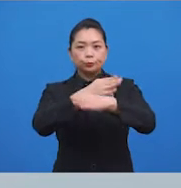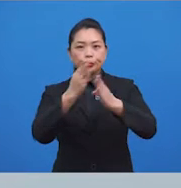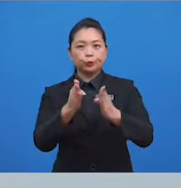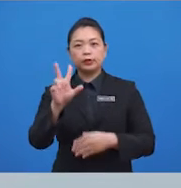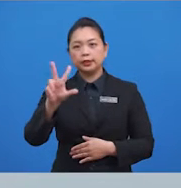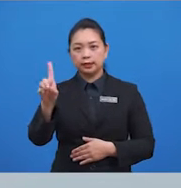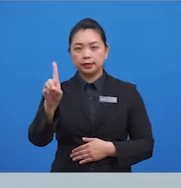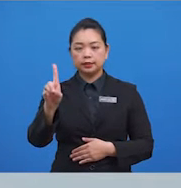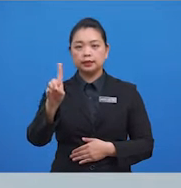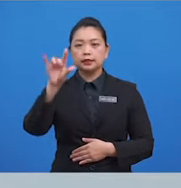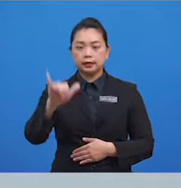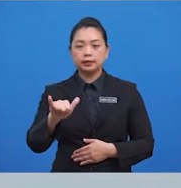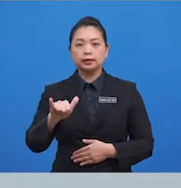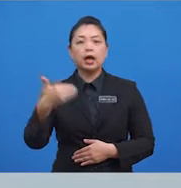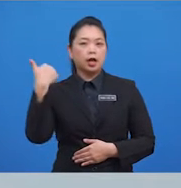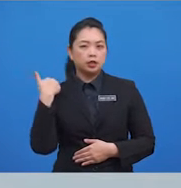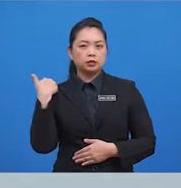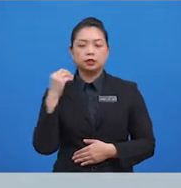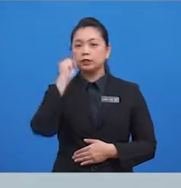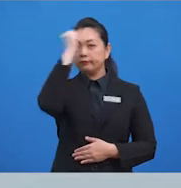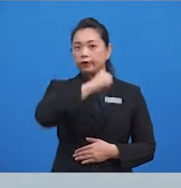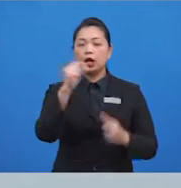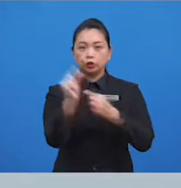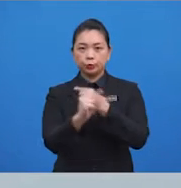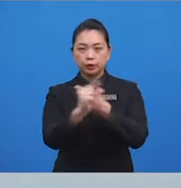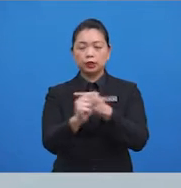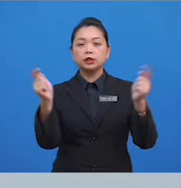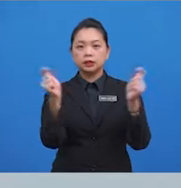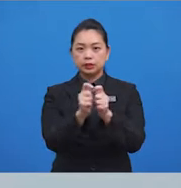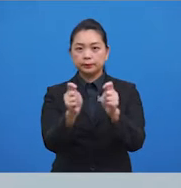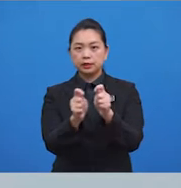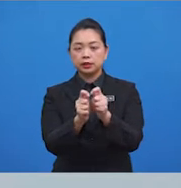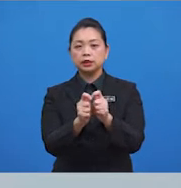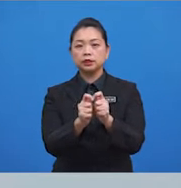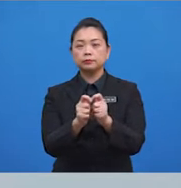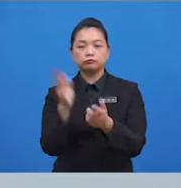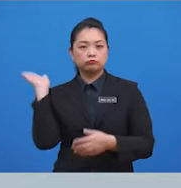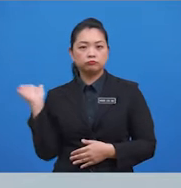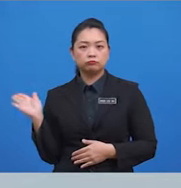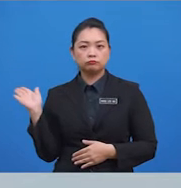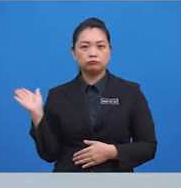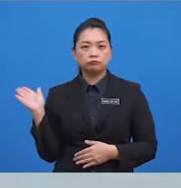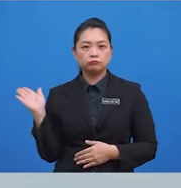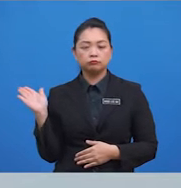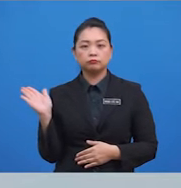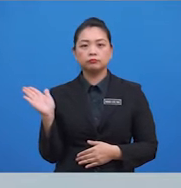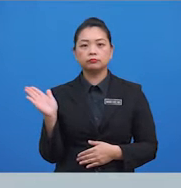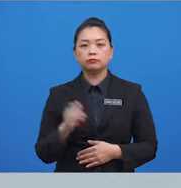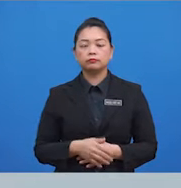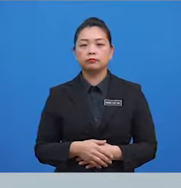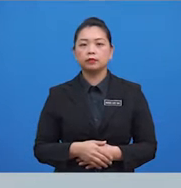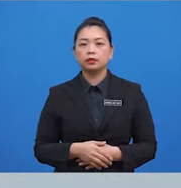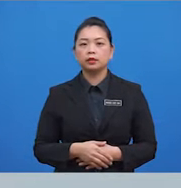Nyatakan bentuk tiga dimensi yang mempunyai sifat geometri seperti berikut. Soalan A.